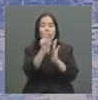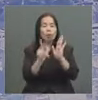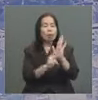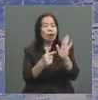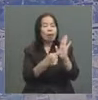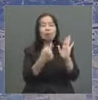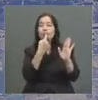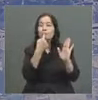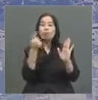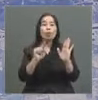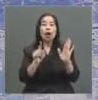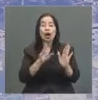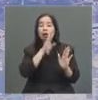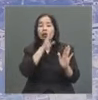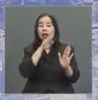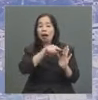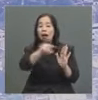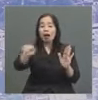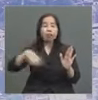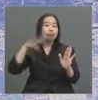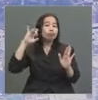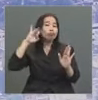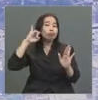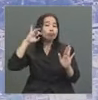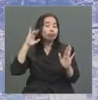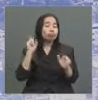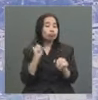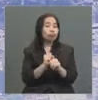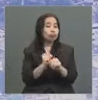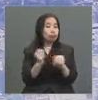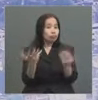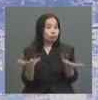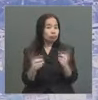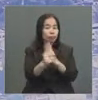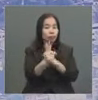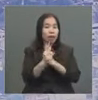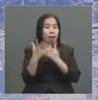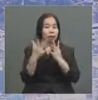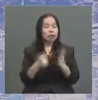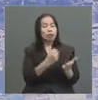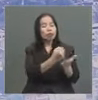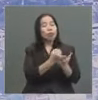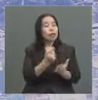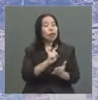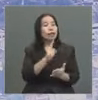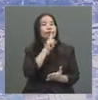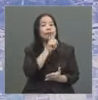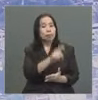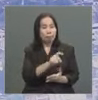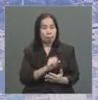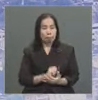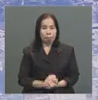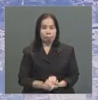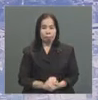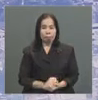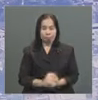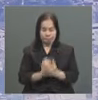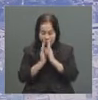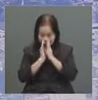รือแสดงความรับผิดชอบต่อด้านนี้อย่างไรแล้วก็จะช่วยพวกเราอย่างไรได้บ้างครับกับเรียนครับครับ ขอบคุณ